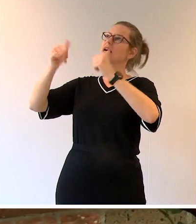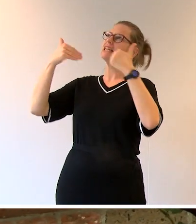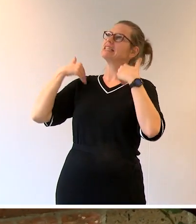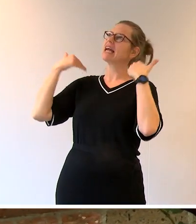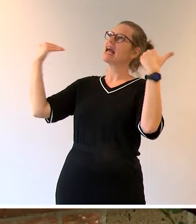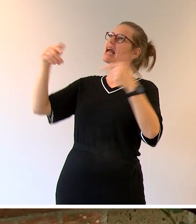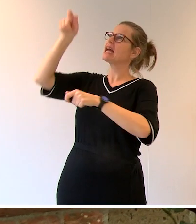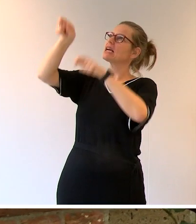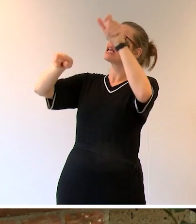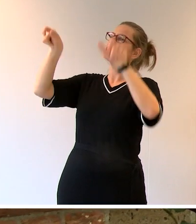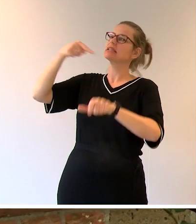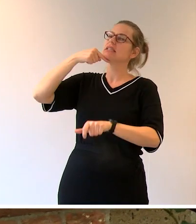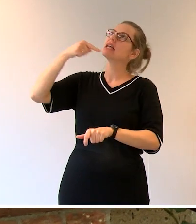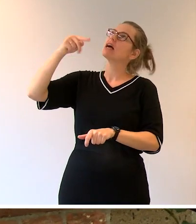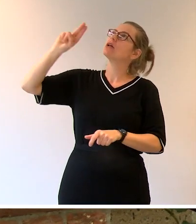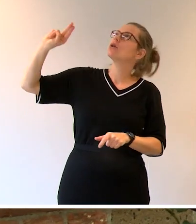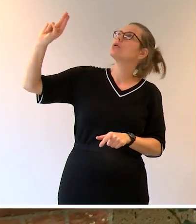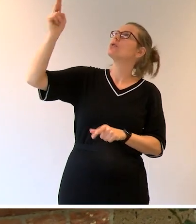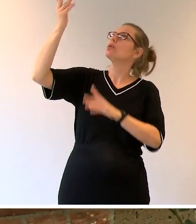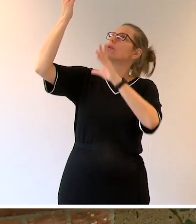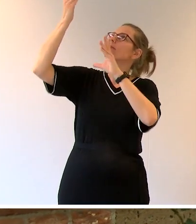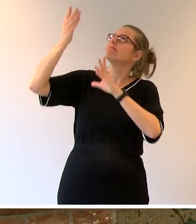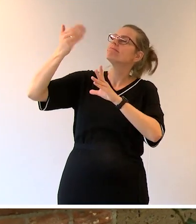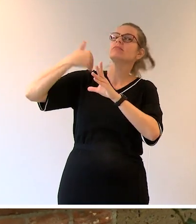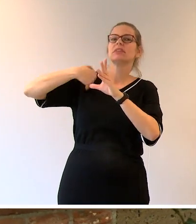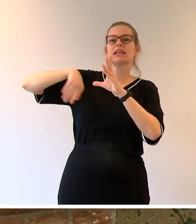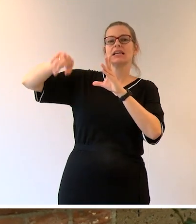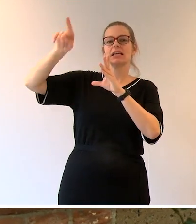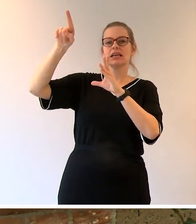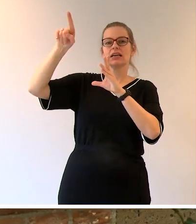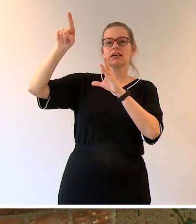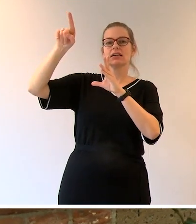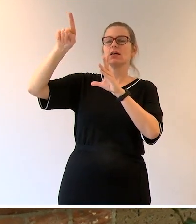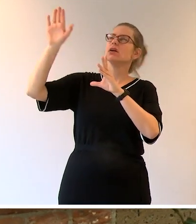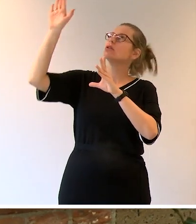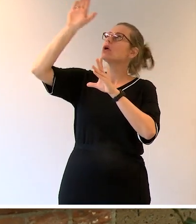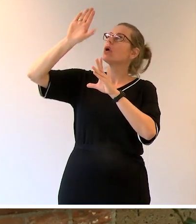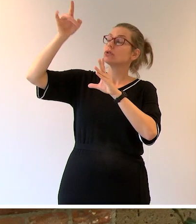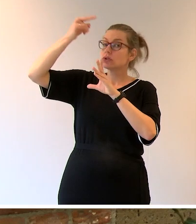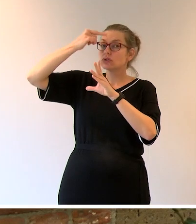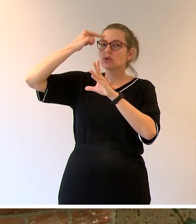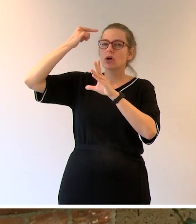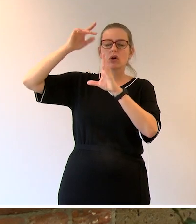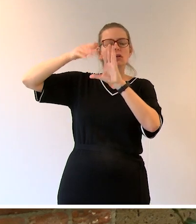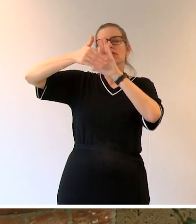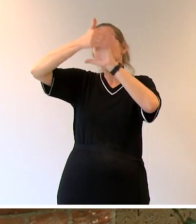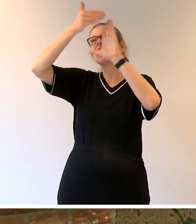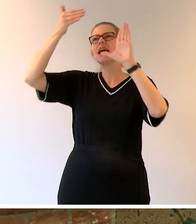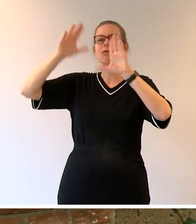te zeggen, u bent de Heer, de God, de koning van hemel en